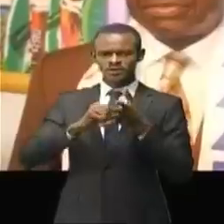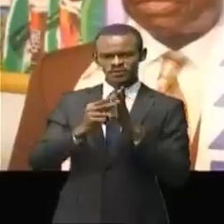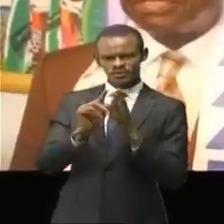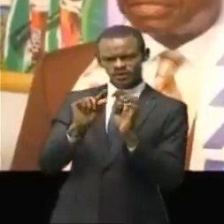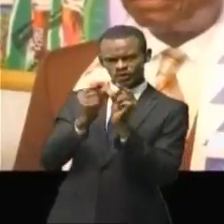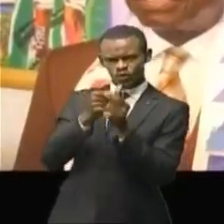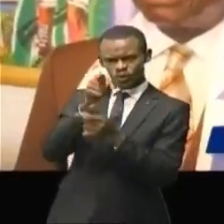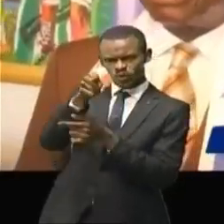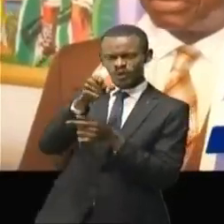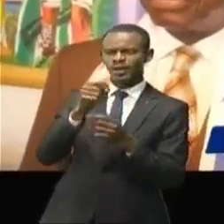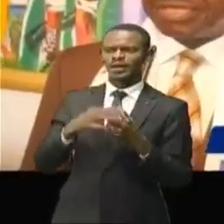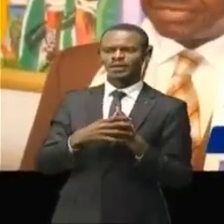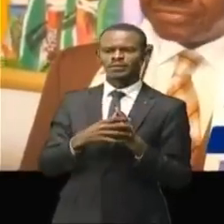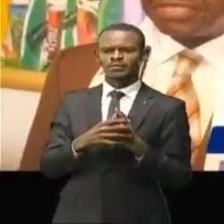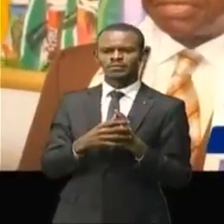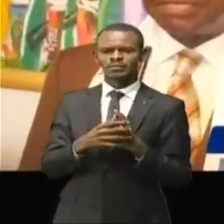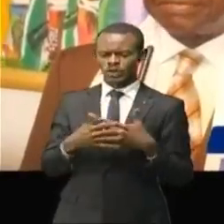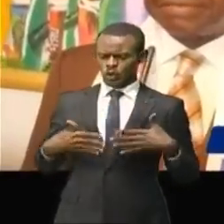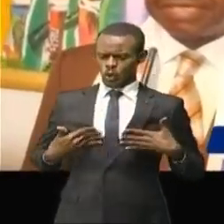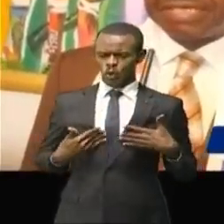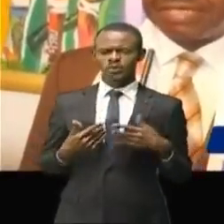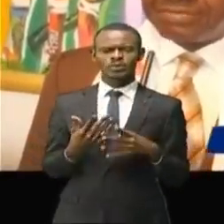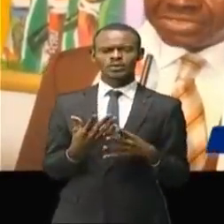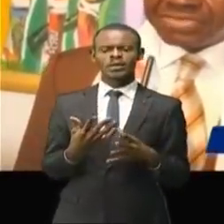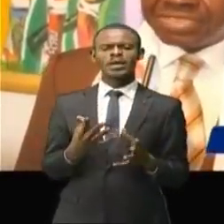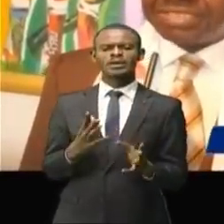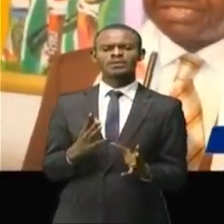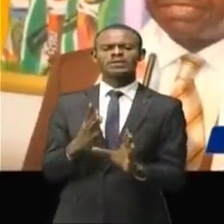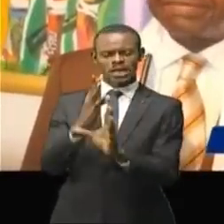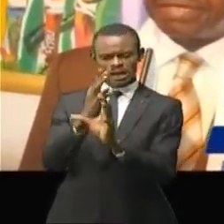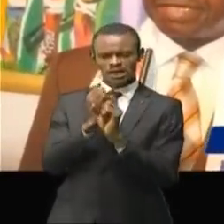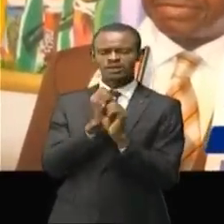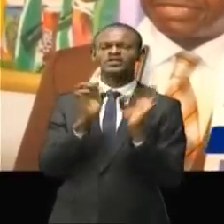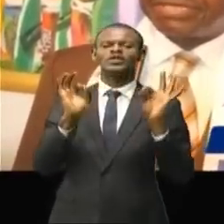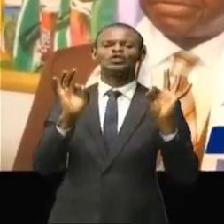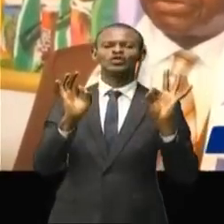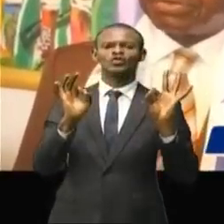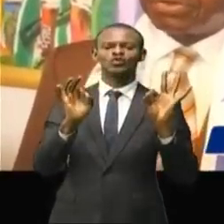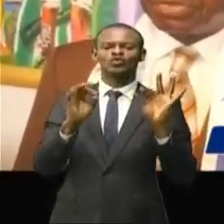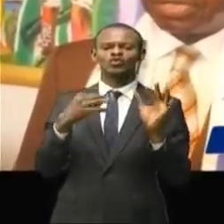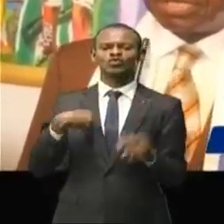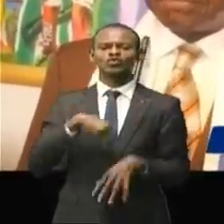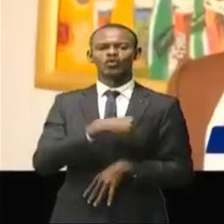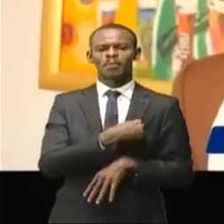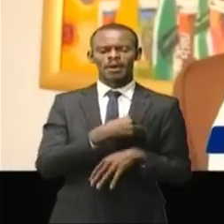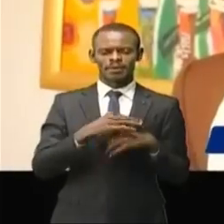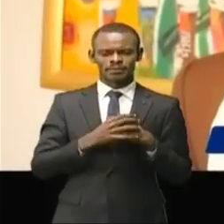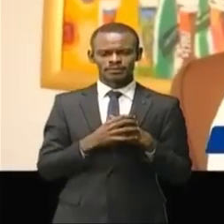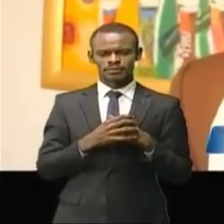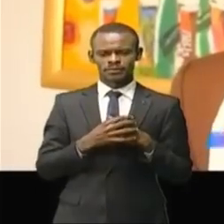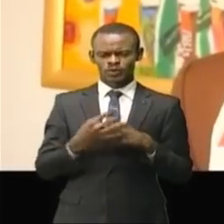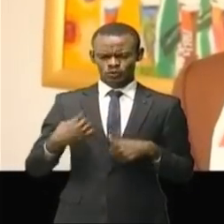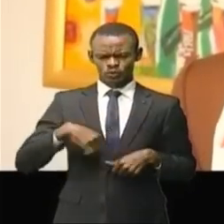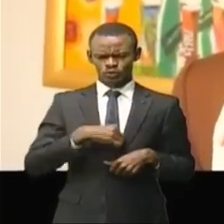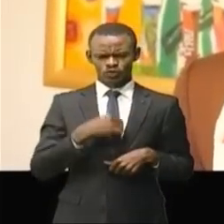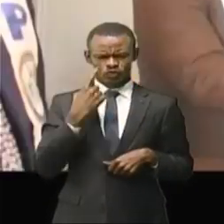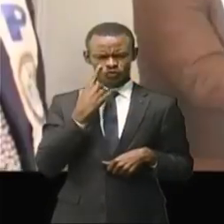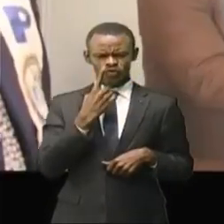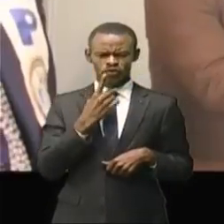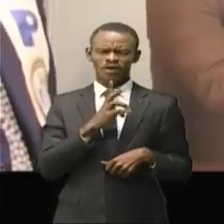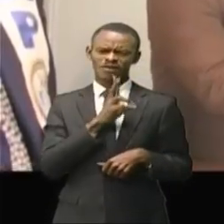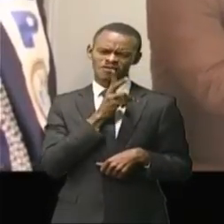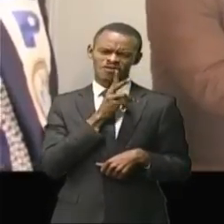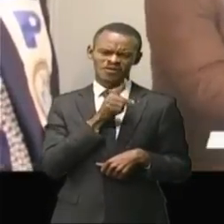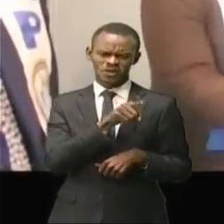sont des sentiments d'honneur et de fierté la grande la personne est tellement le bang il a trouvé que les valeurs se retrouvent